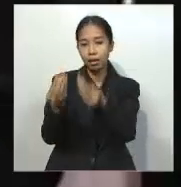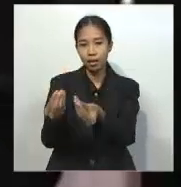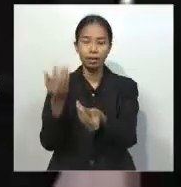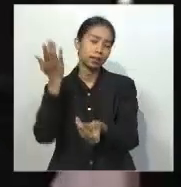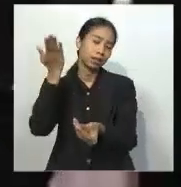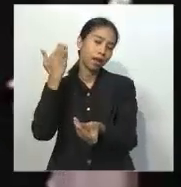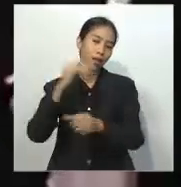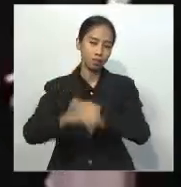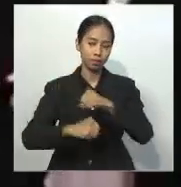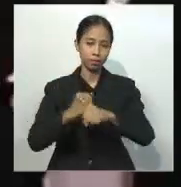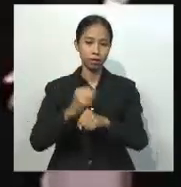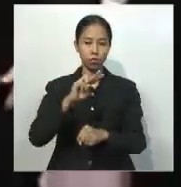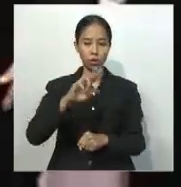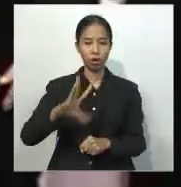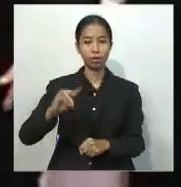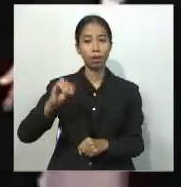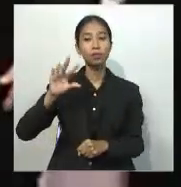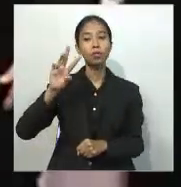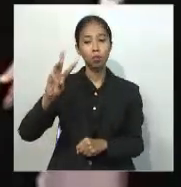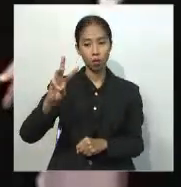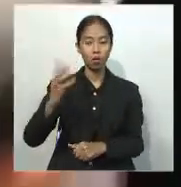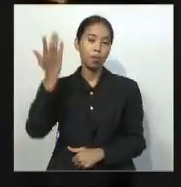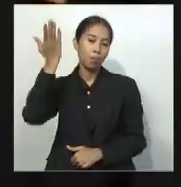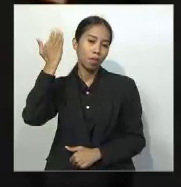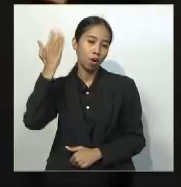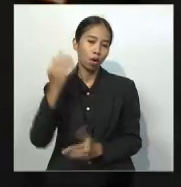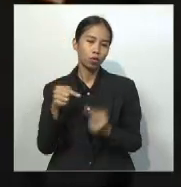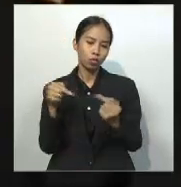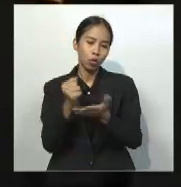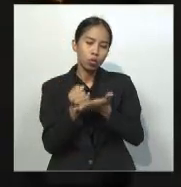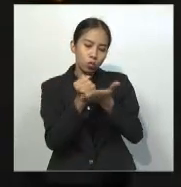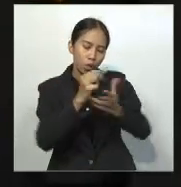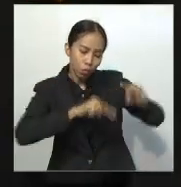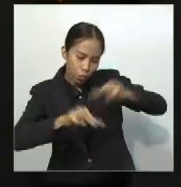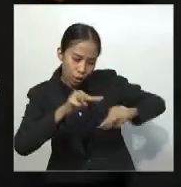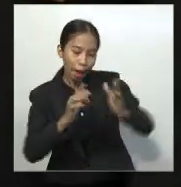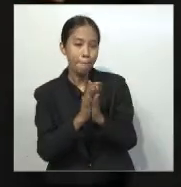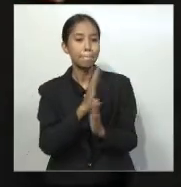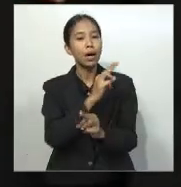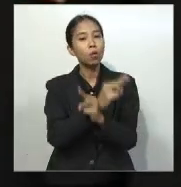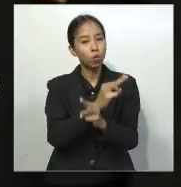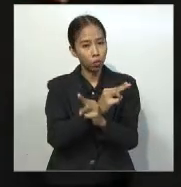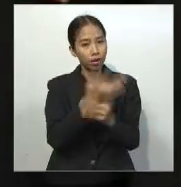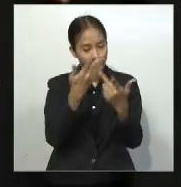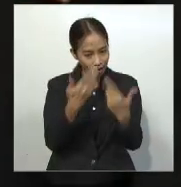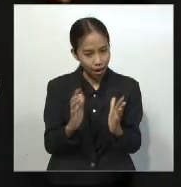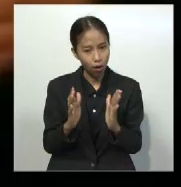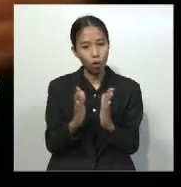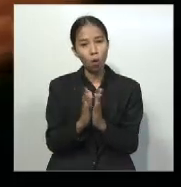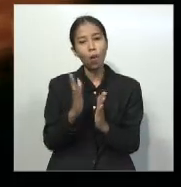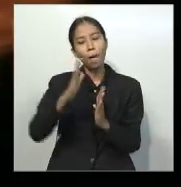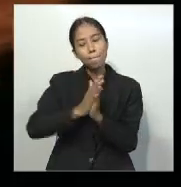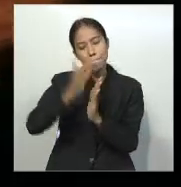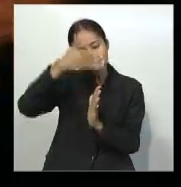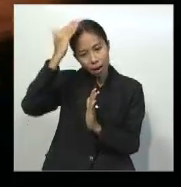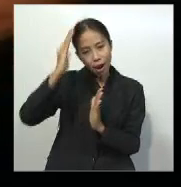มื่อปี2536เมื่อครั้งที่เคยเข้ารับใช้หลวงพ่อคูณซึ่งเมื่อถึงเวลาที่ต้องกลับวัดที่จังหวัดสมุทรปราการค่ะจึ